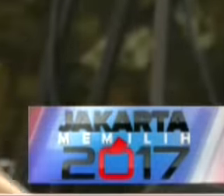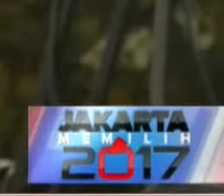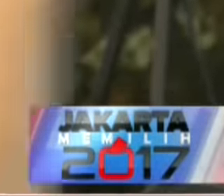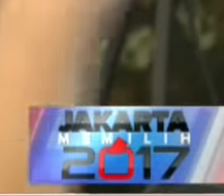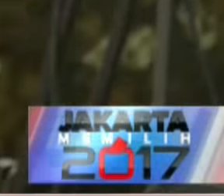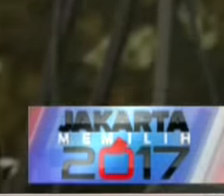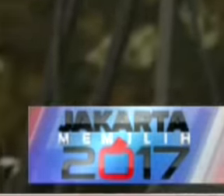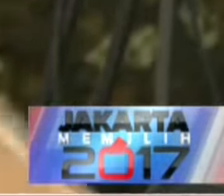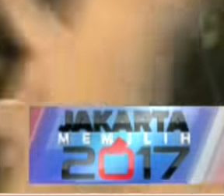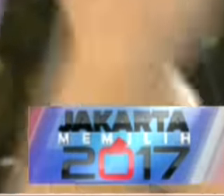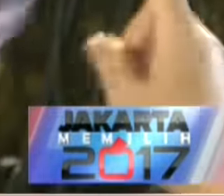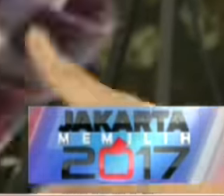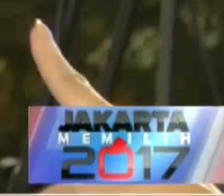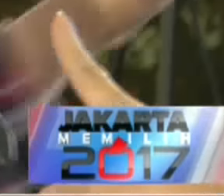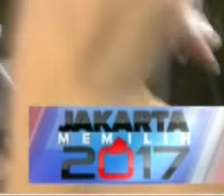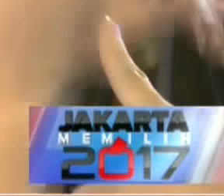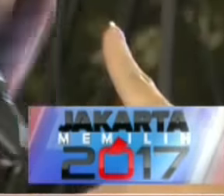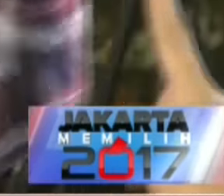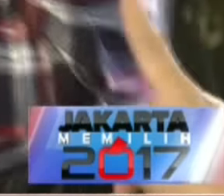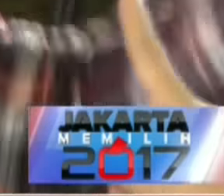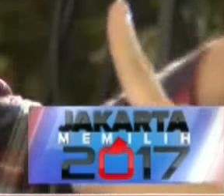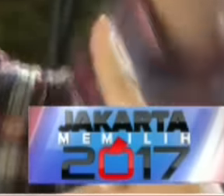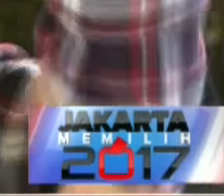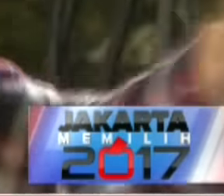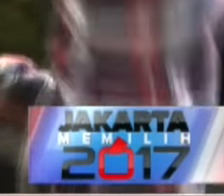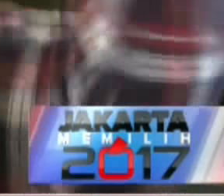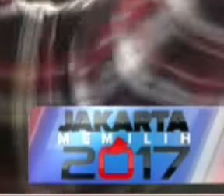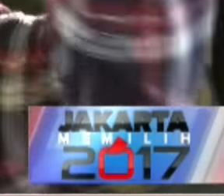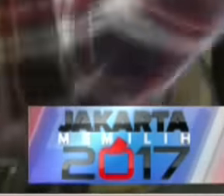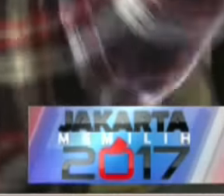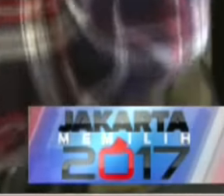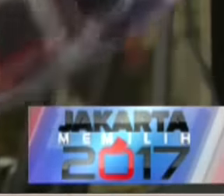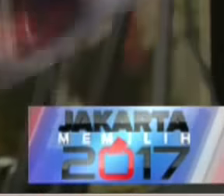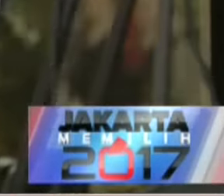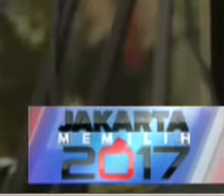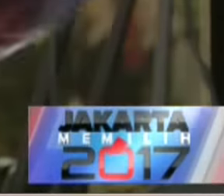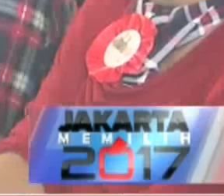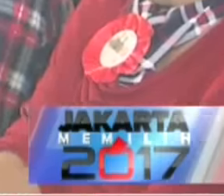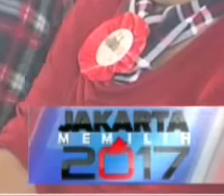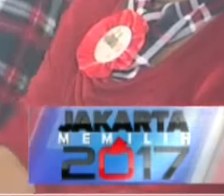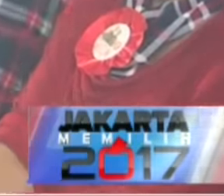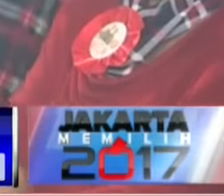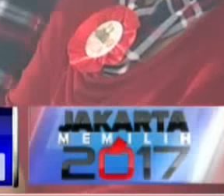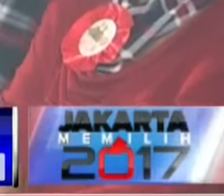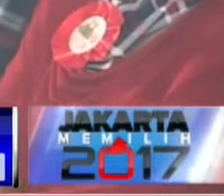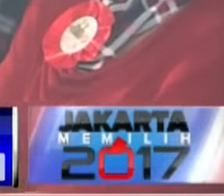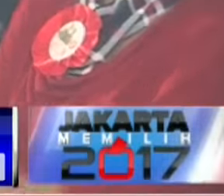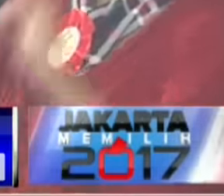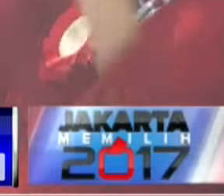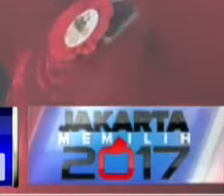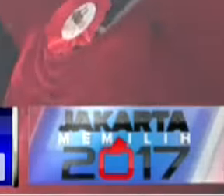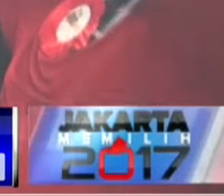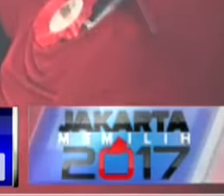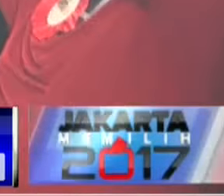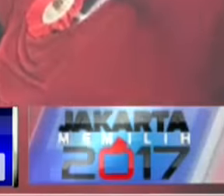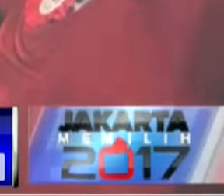rakyat kecil, perempuan. Oleh karena itu wajib kita mendukung Pak Ahok agar terpilih kembali satu